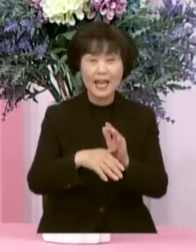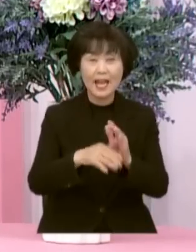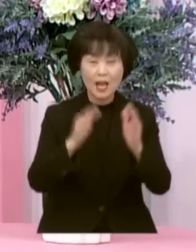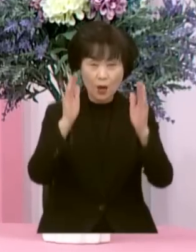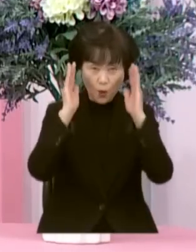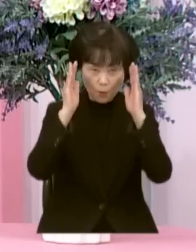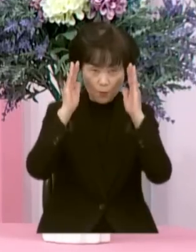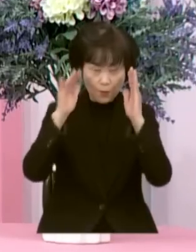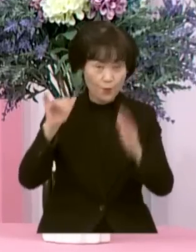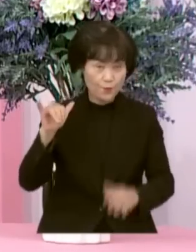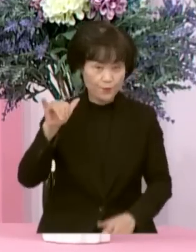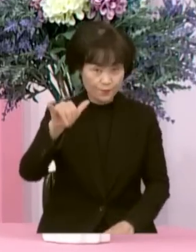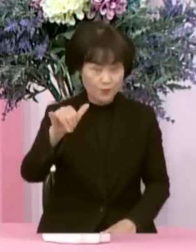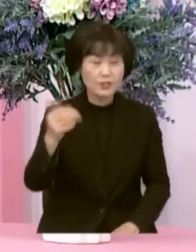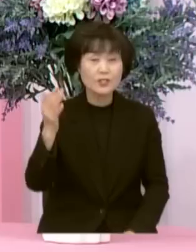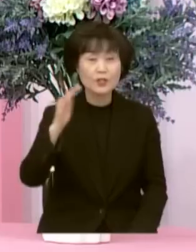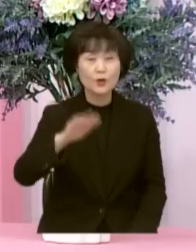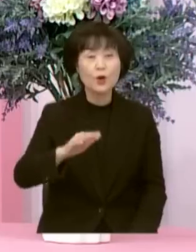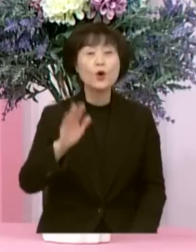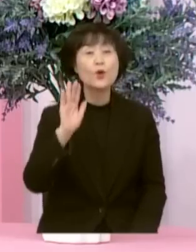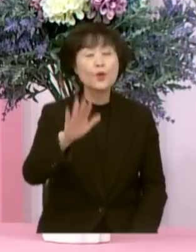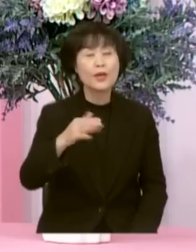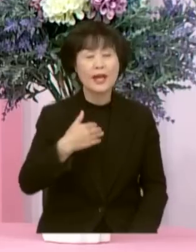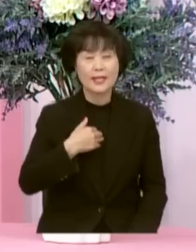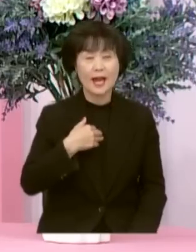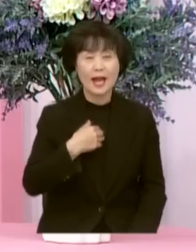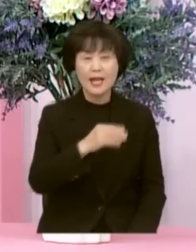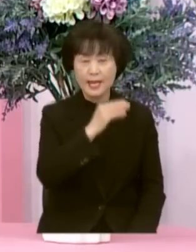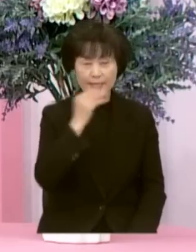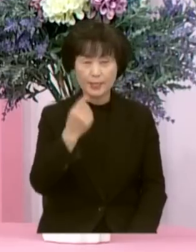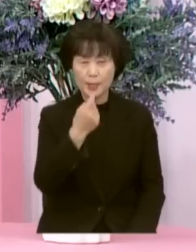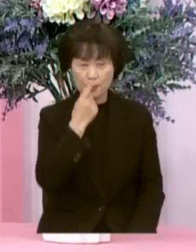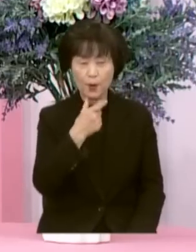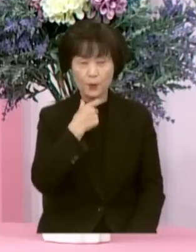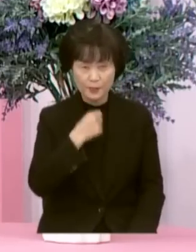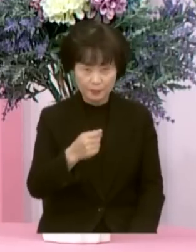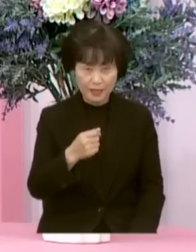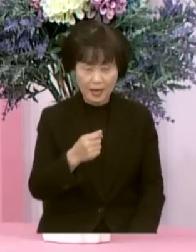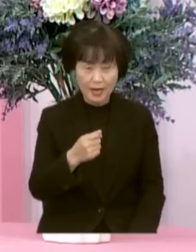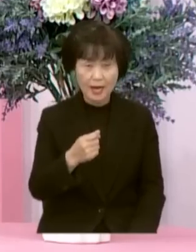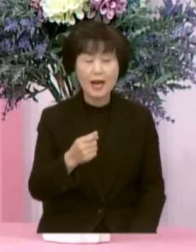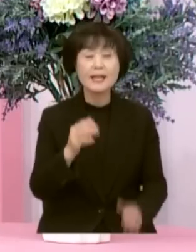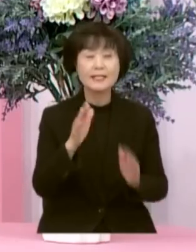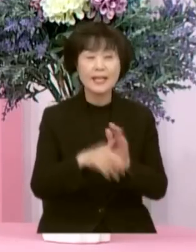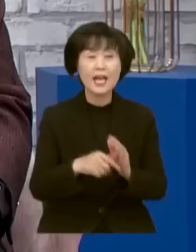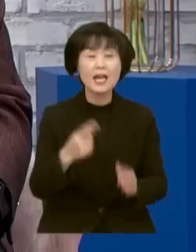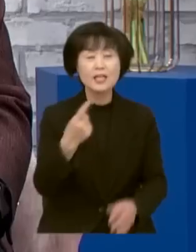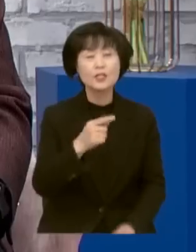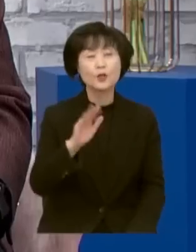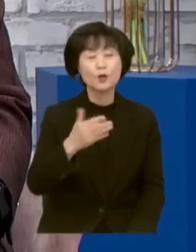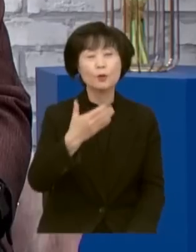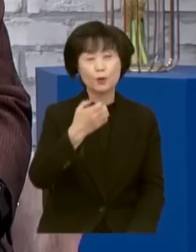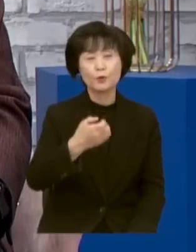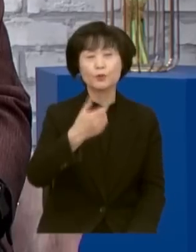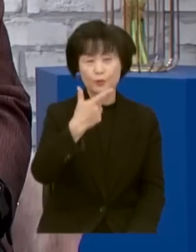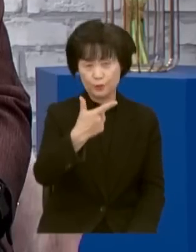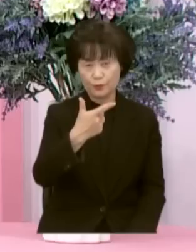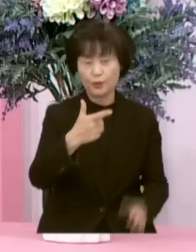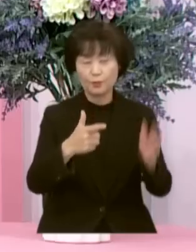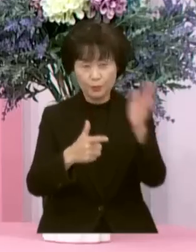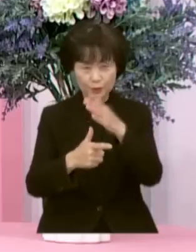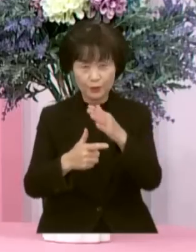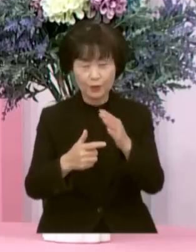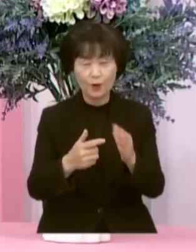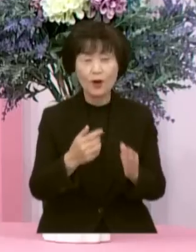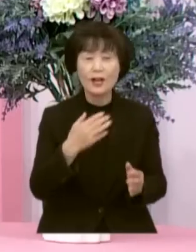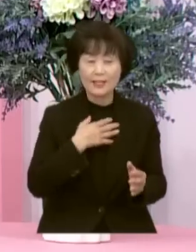갔었고 그 뒤에 그냥 하려면 제대로 해야 되겠다 하면서 1학년부터 다시 시작한 거는 96년이거든요. 네. 근데 그때